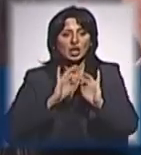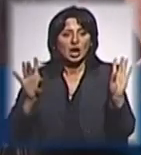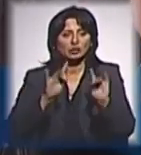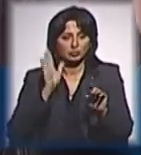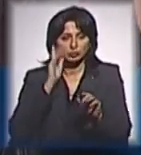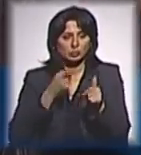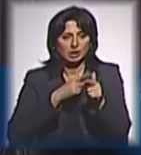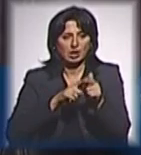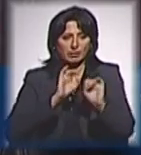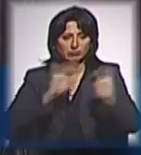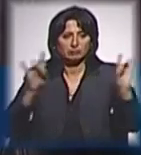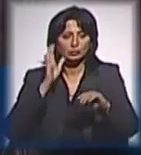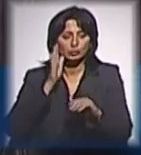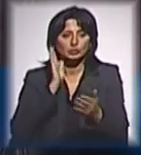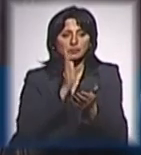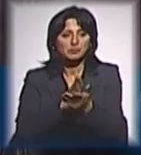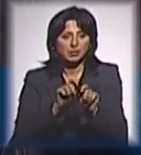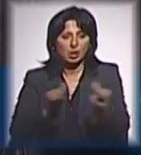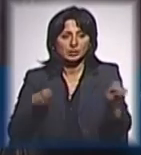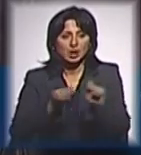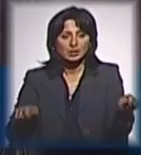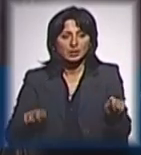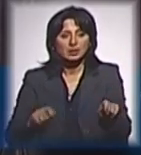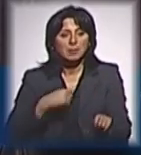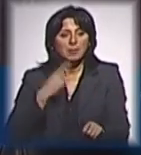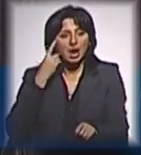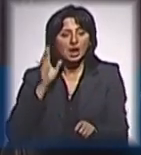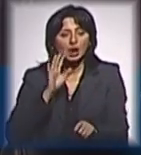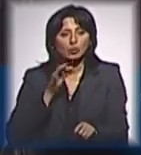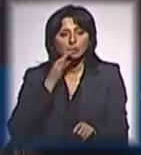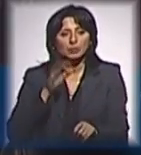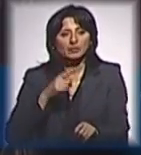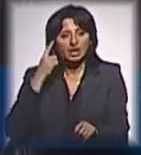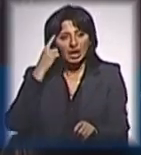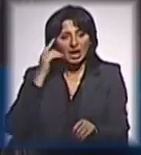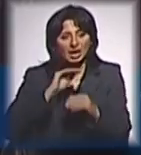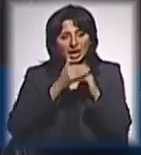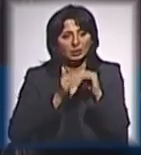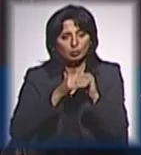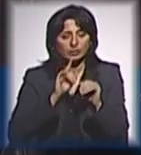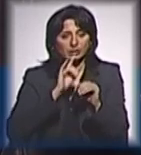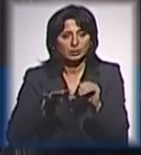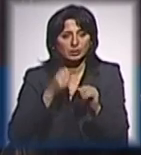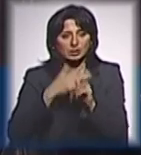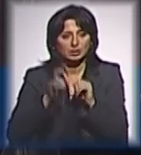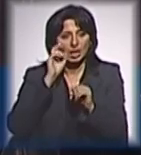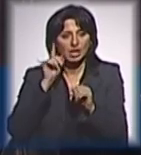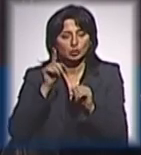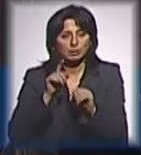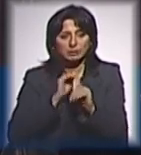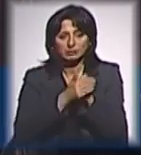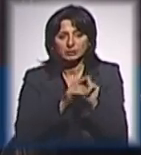გააჟღერებას ამ სახელებისას და შემდეგ მე არ ამგონია, რომ მათ თავზე ხელი გადაუსვან ცენტრალური